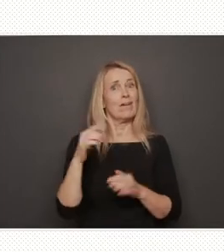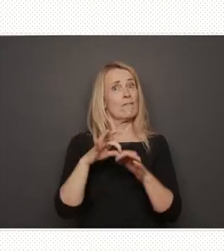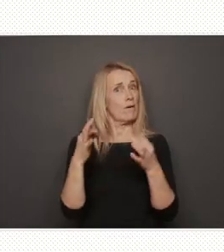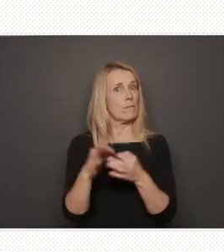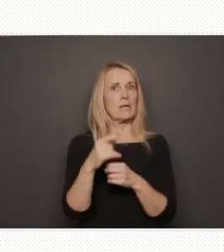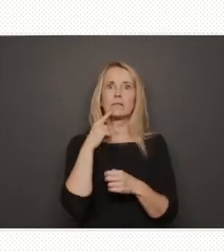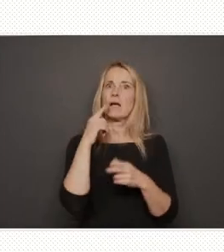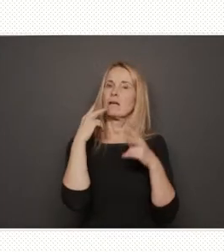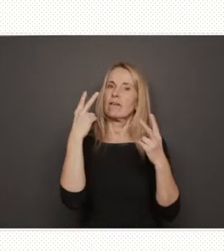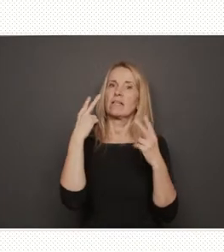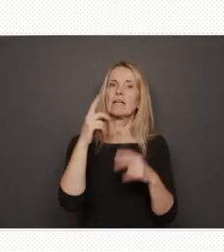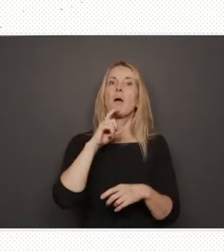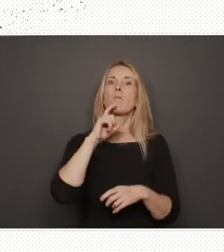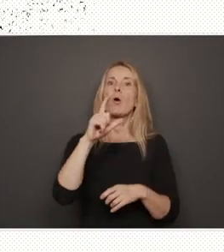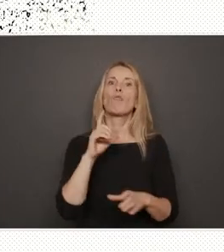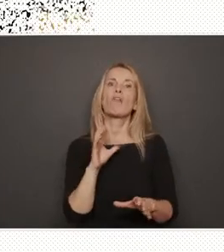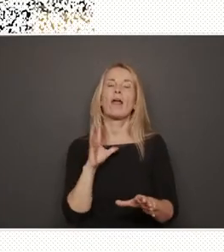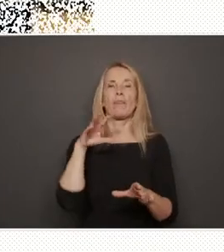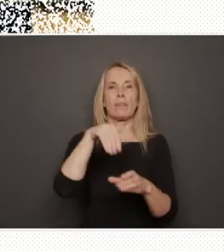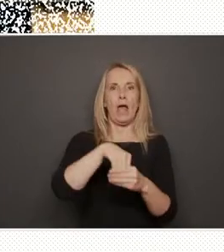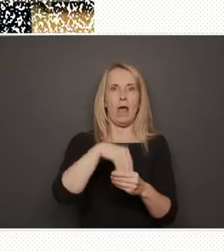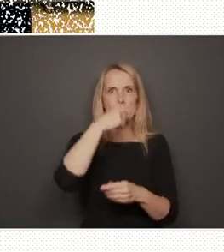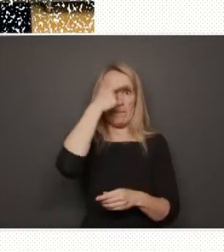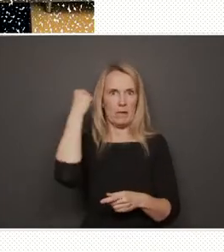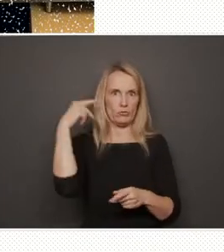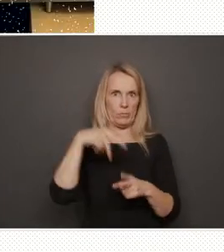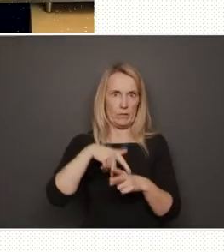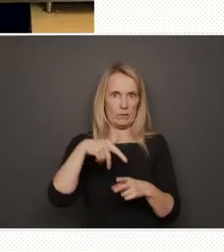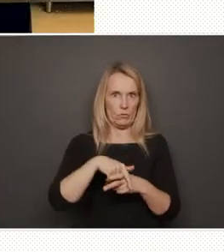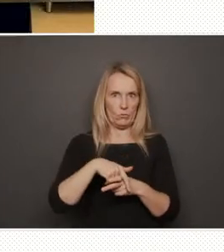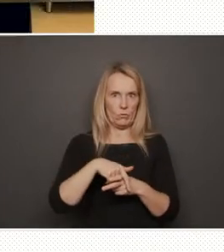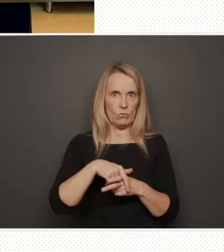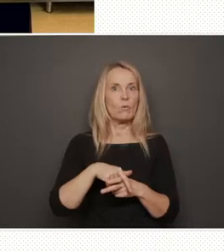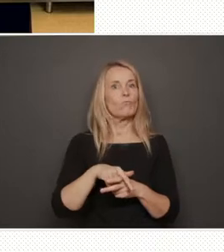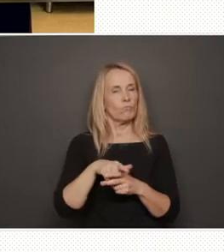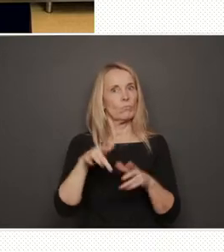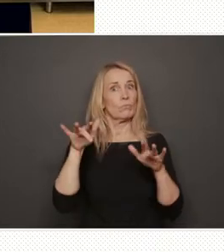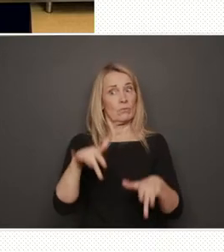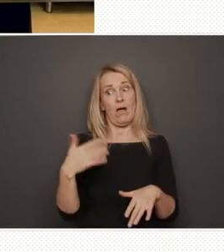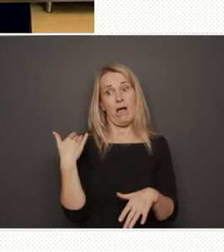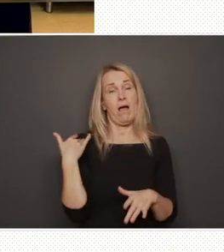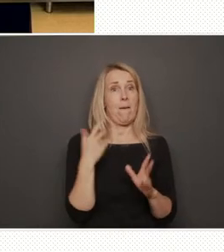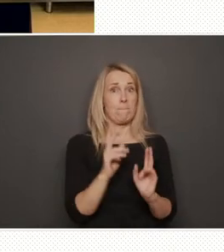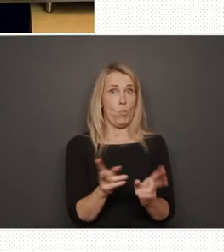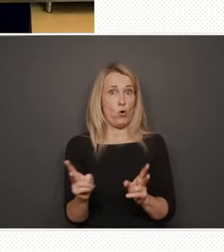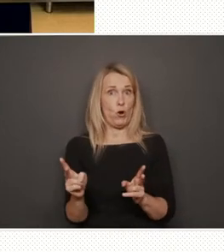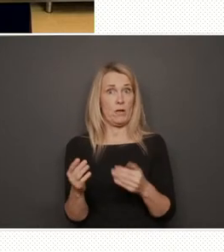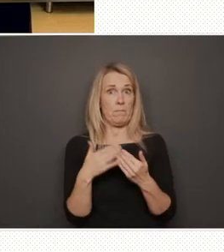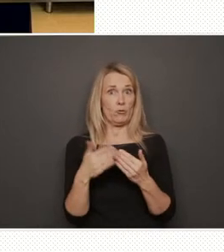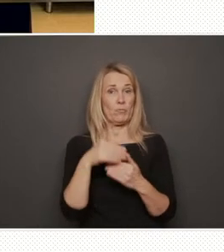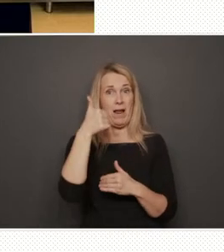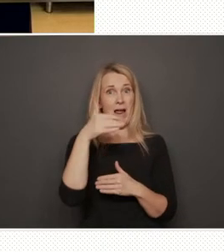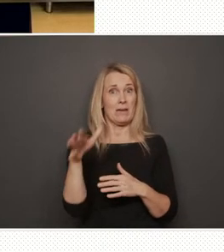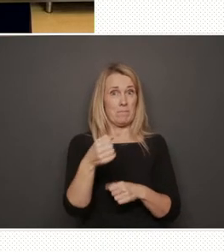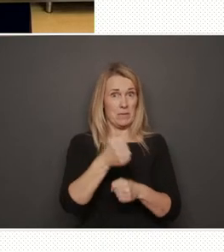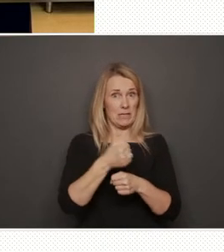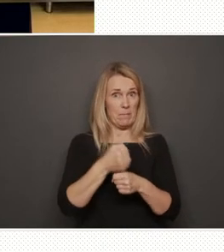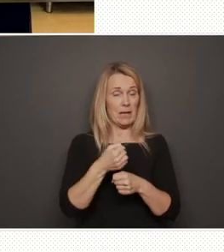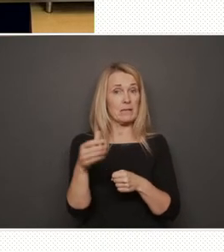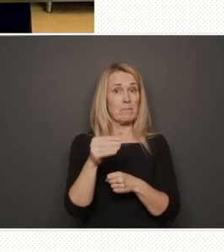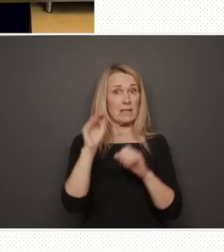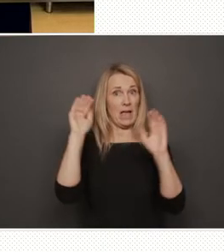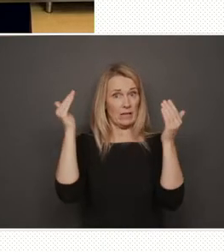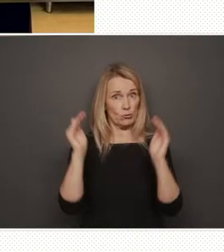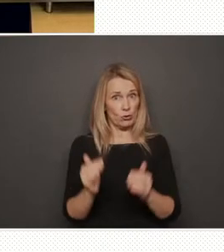auf berufliche Teilhabe von Menschen mit Behinderungen und ermöglichte zum Beispiel einem Mitarbeiter mit